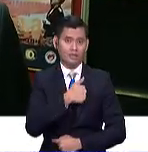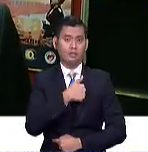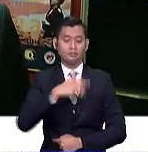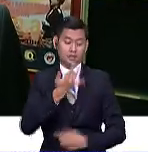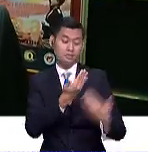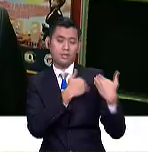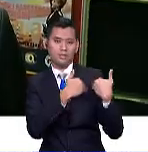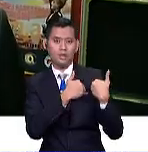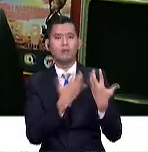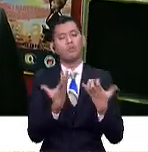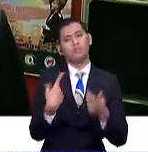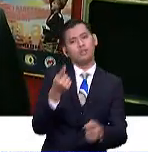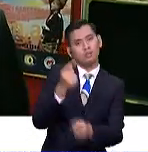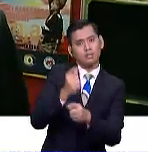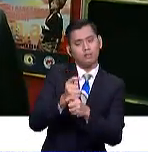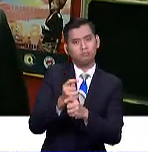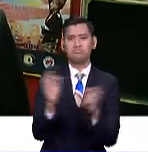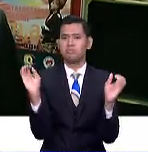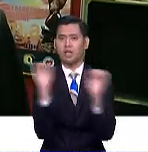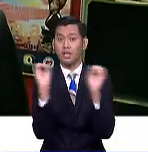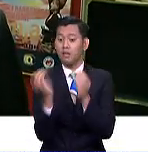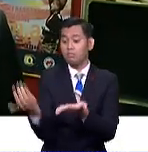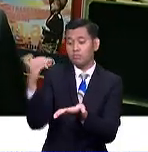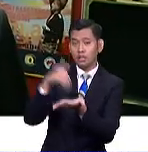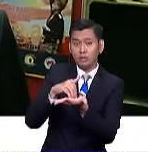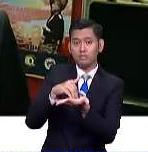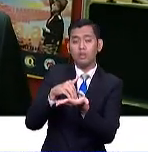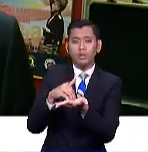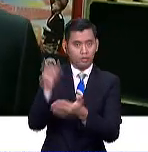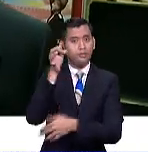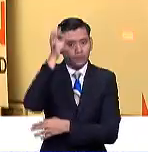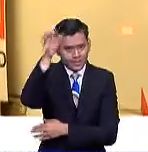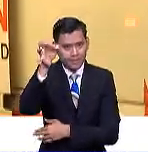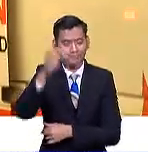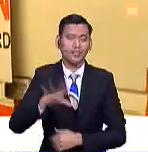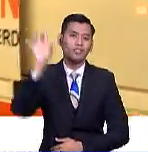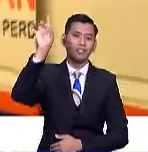nak menentukan hal seperti ini tidak akan berulang insyaAllah di masa akan datang.